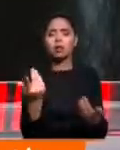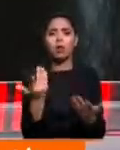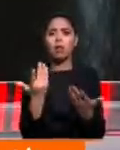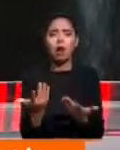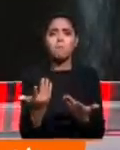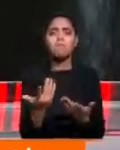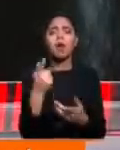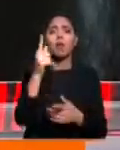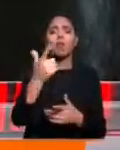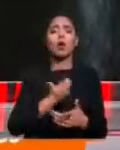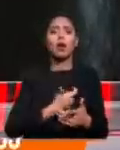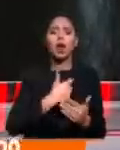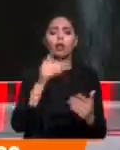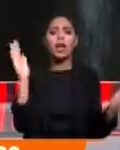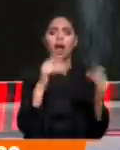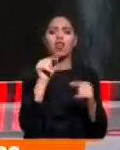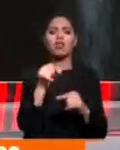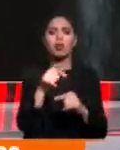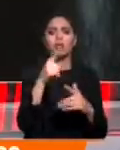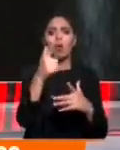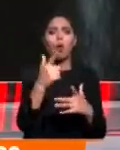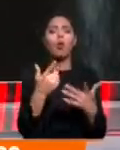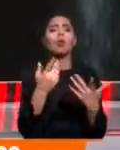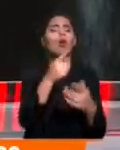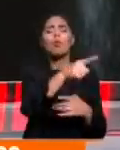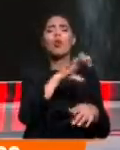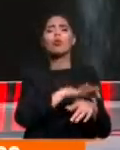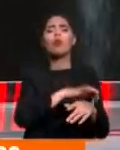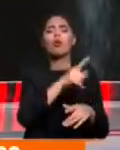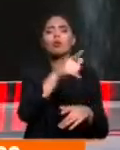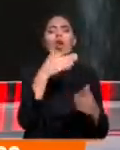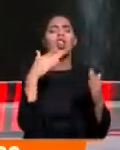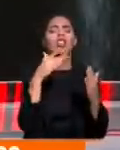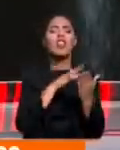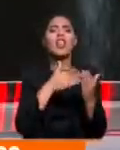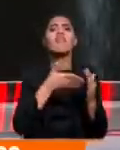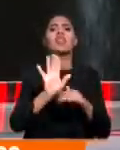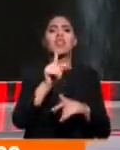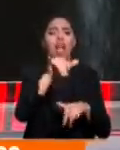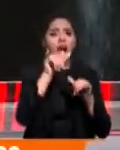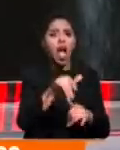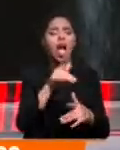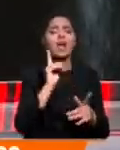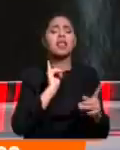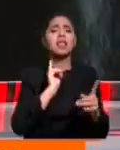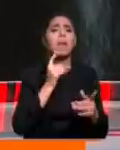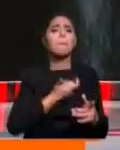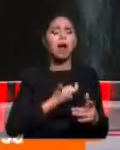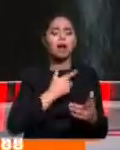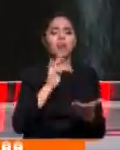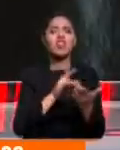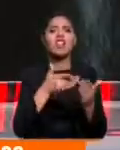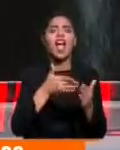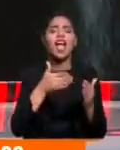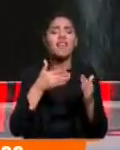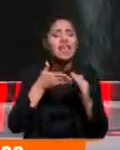Evet suçunu ya Sağdaki karşılığı bu ama o kadarını bile çekmeyecek Dr Özgür tanem çünkü an ya kadar cezaevine girme ihtimali de ortadan